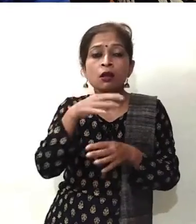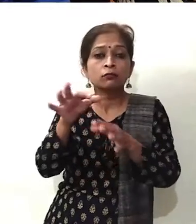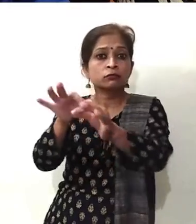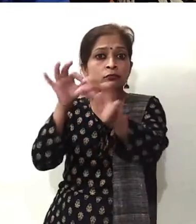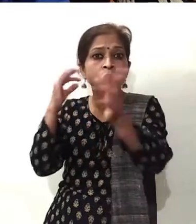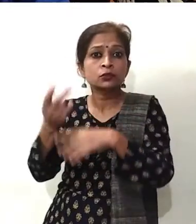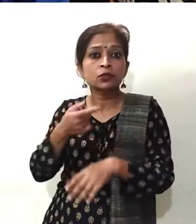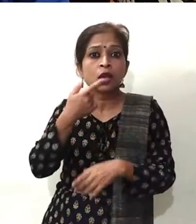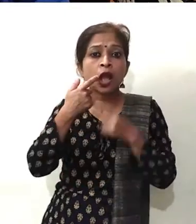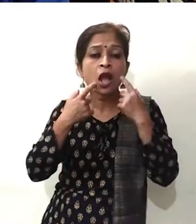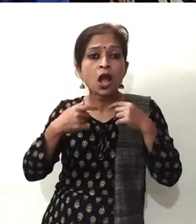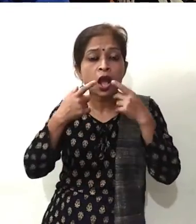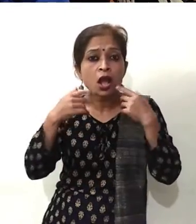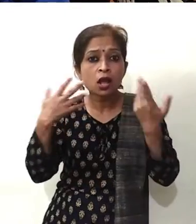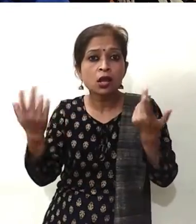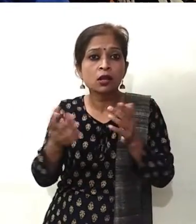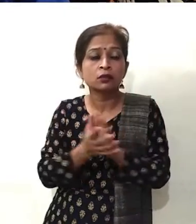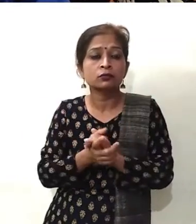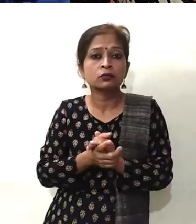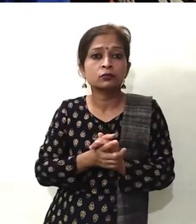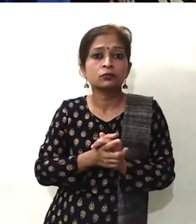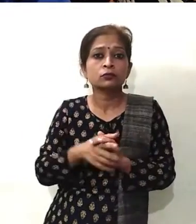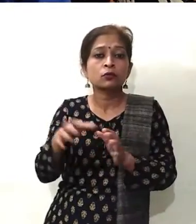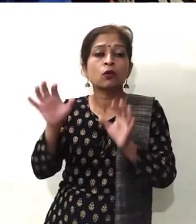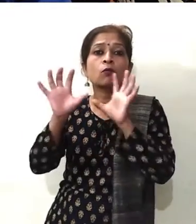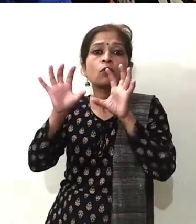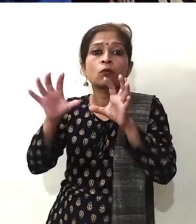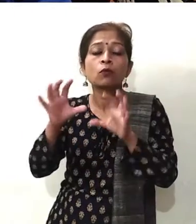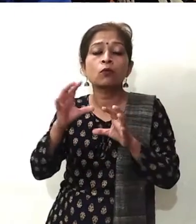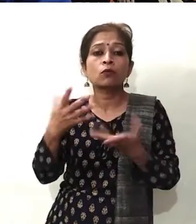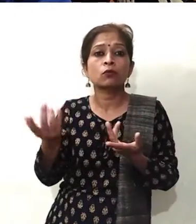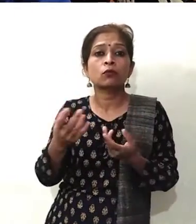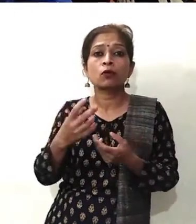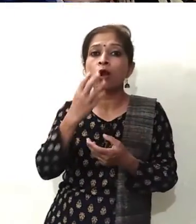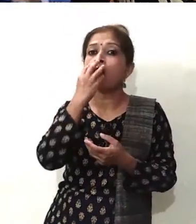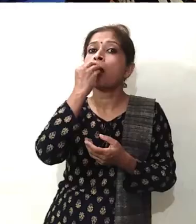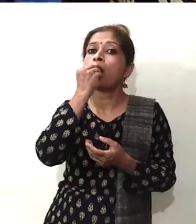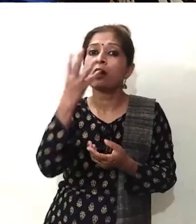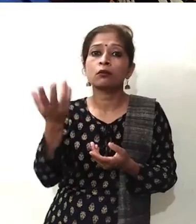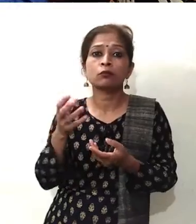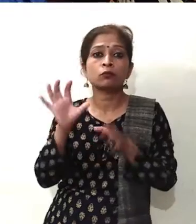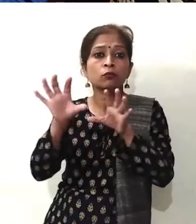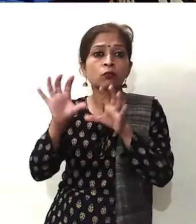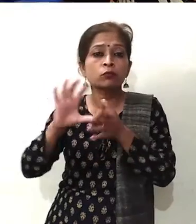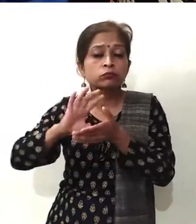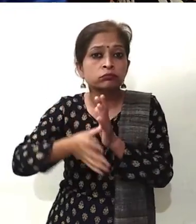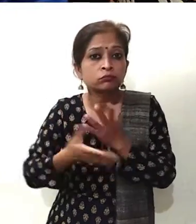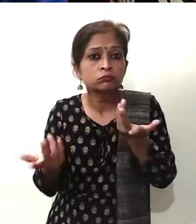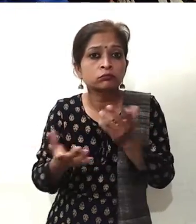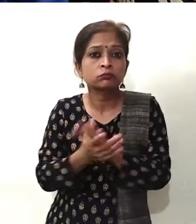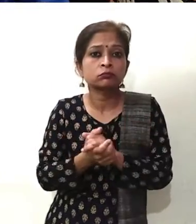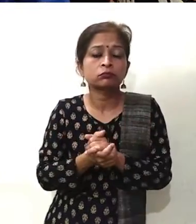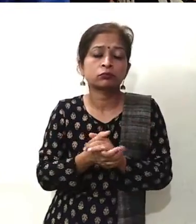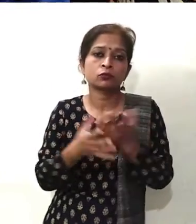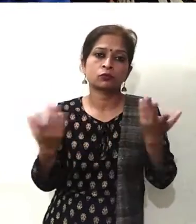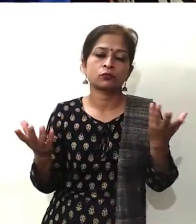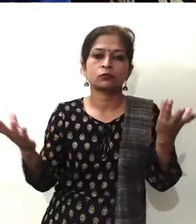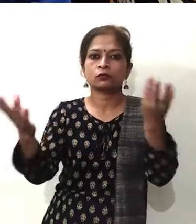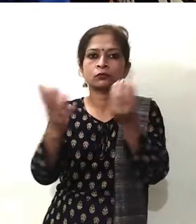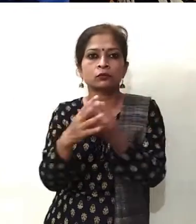न निकल रहा है, कुत्ता का मुंह बिल्कुल बंद है और कुत्ता भौंक ना पा रहा है। तो सारे घोड़े लेकर आचार्य द्रोण के साथ चल